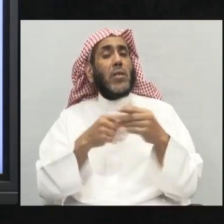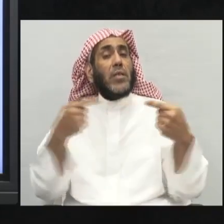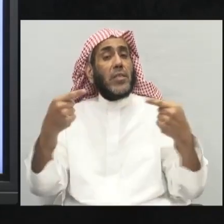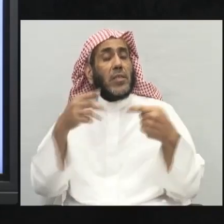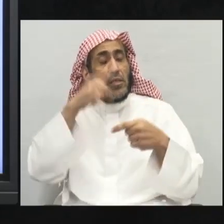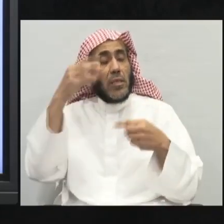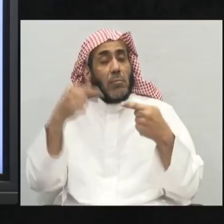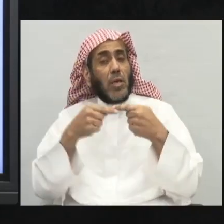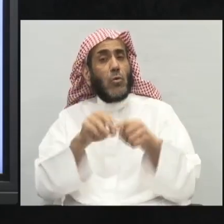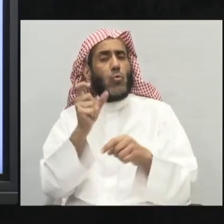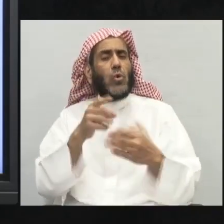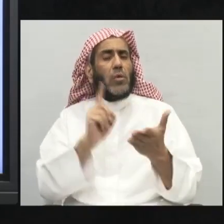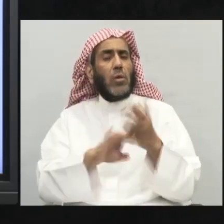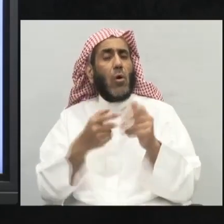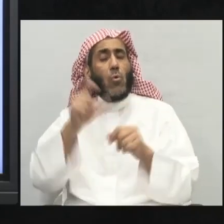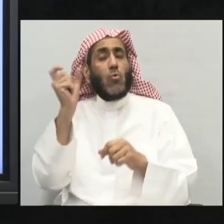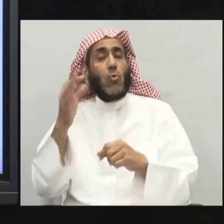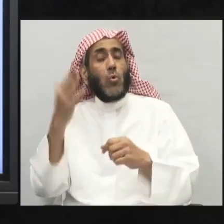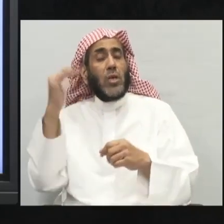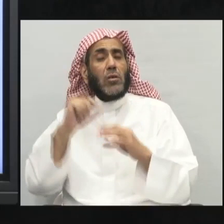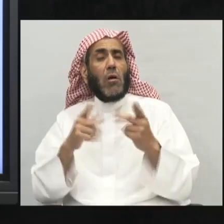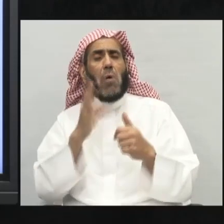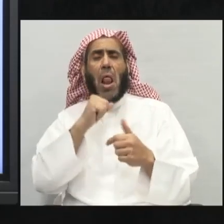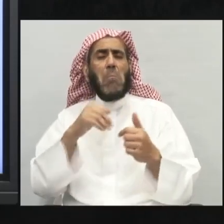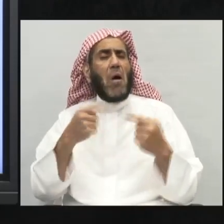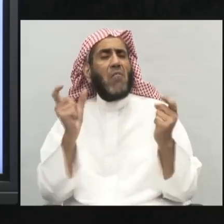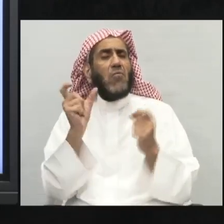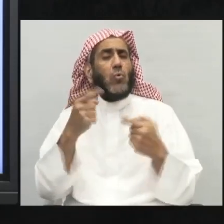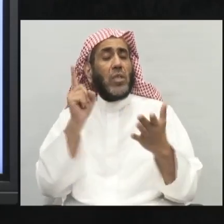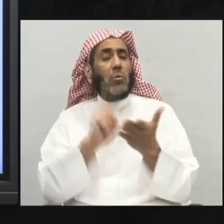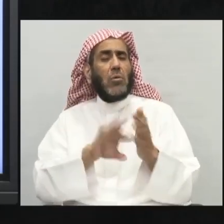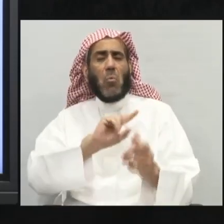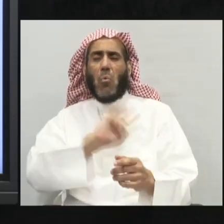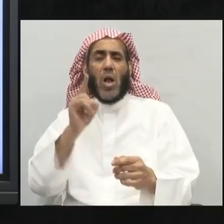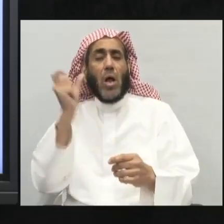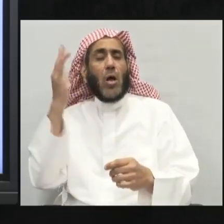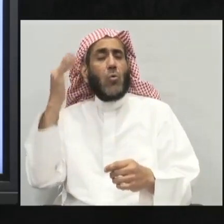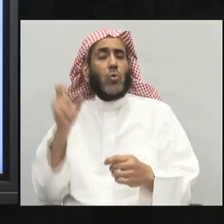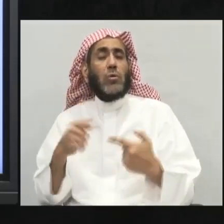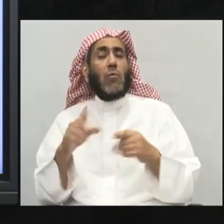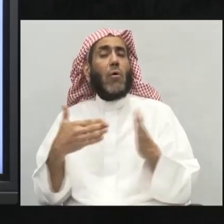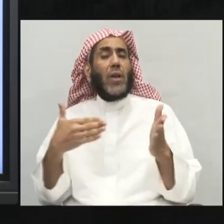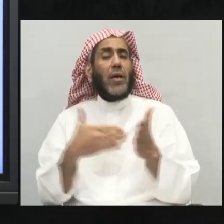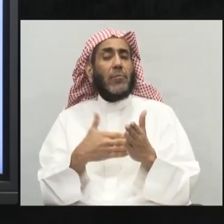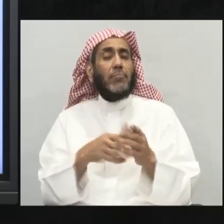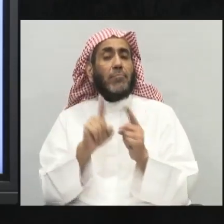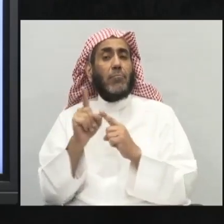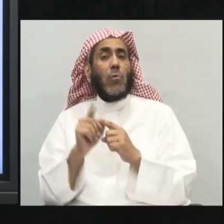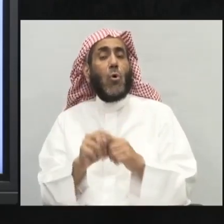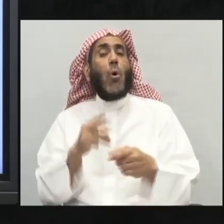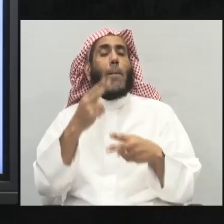اتصلت به نون التوكيد او نون النسوه فان لم تتصل به نون التوكيد ولا للنسوه فهو في النهايه هو